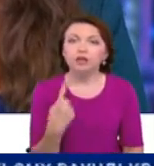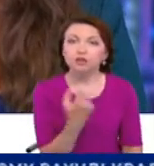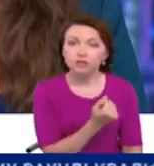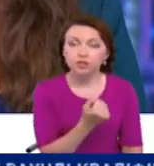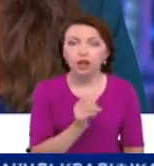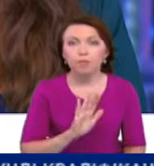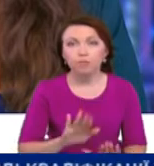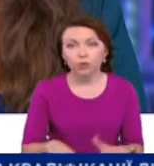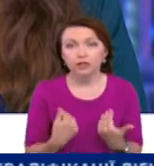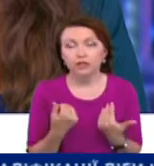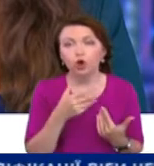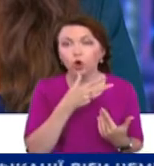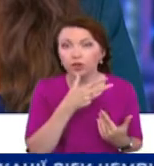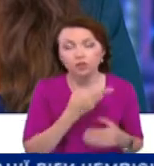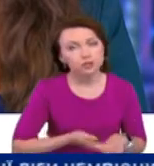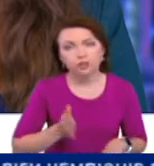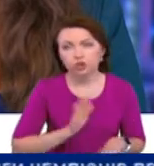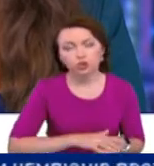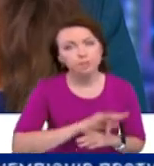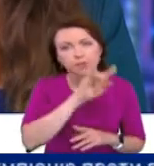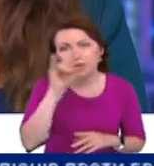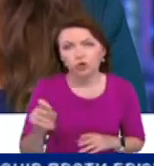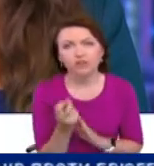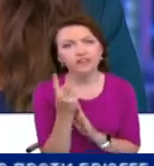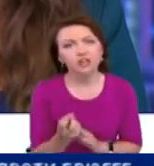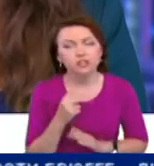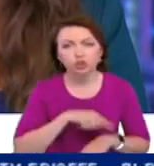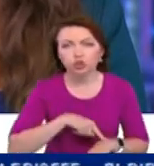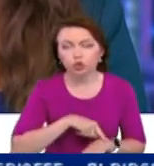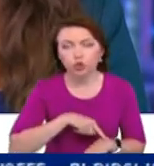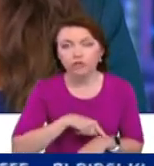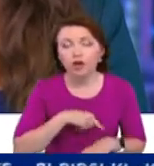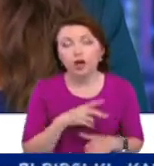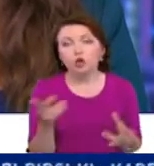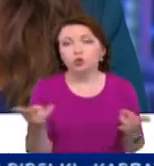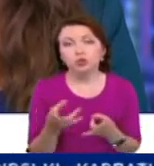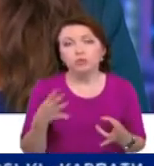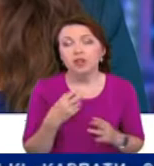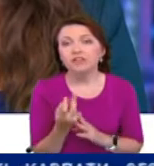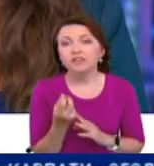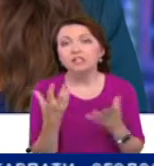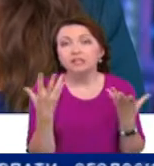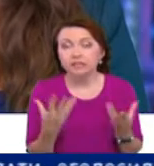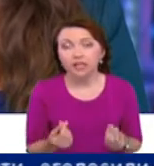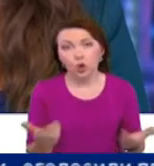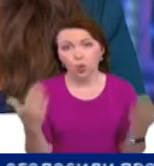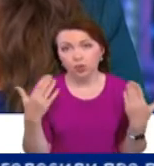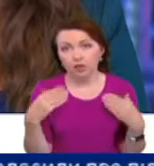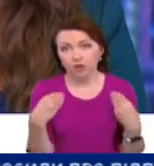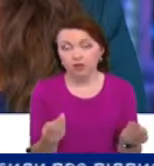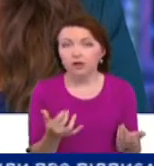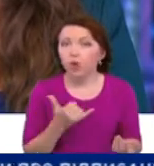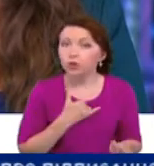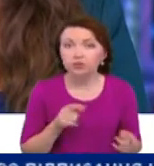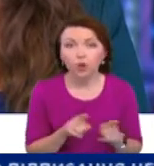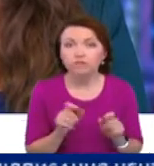после Кореи, тяжелый очень перелет, 12 часов, и, по сути, нужно было 12 дней давать отдыха. У нас